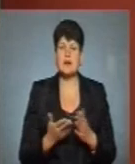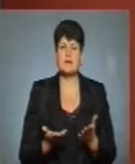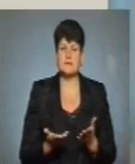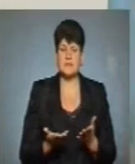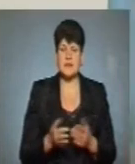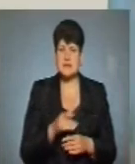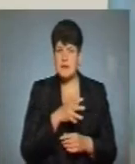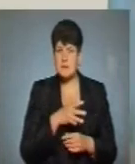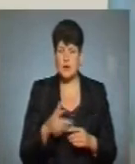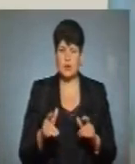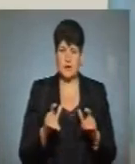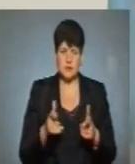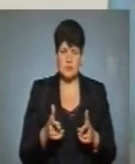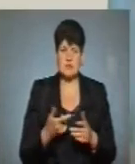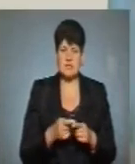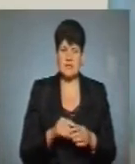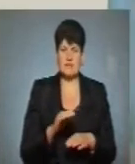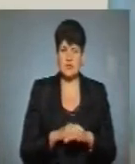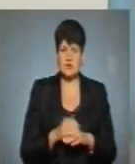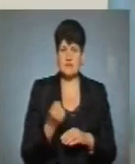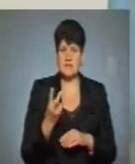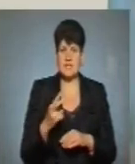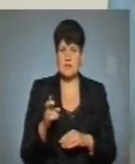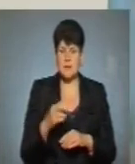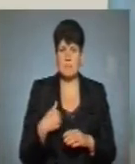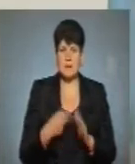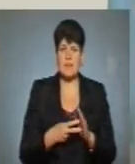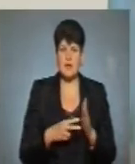період карантину, це по суті з 12 березня, ми